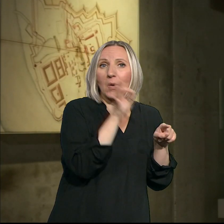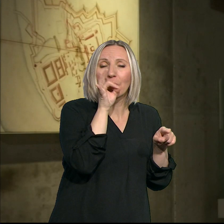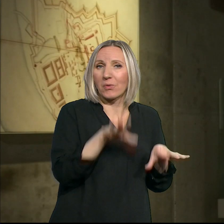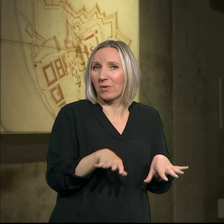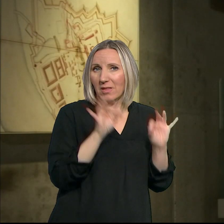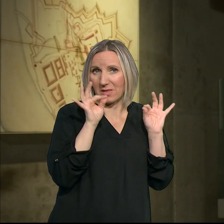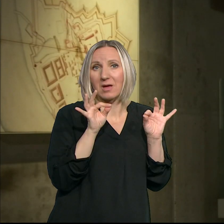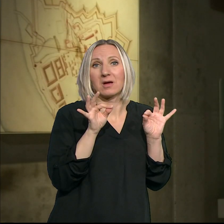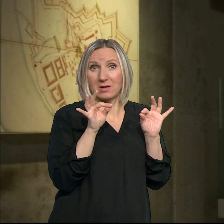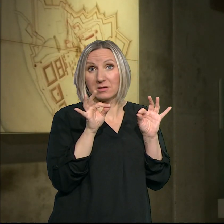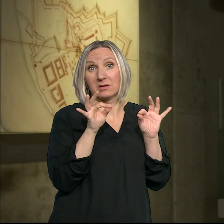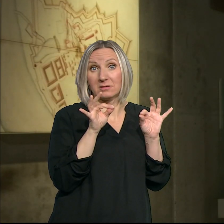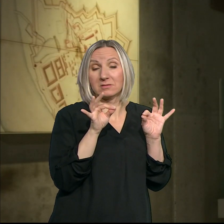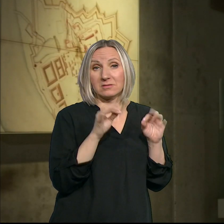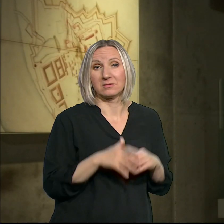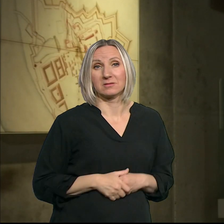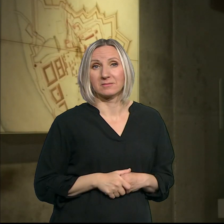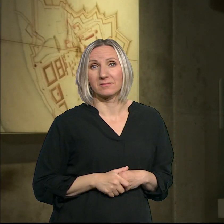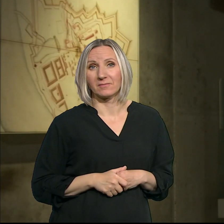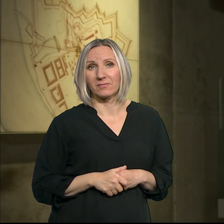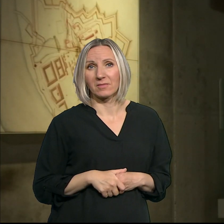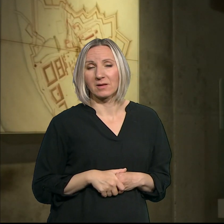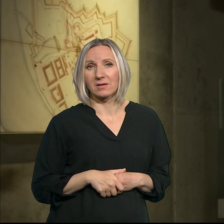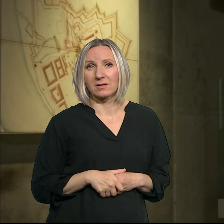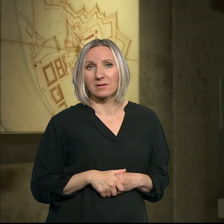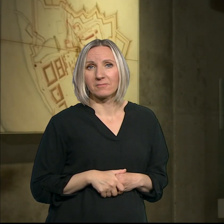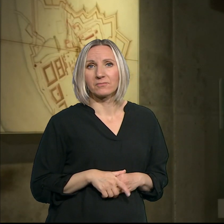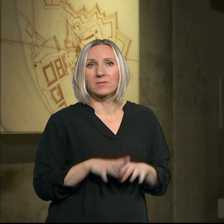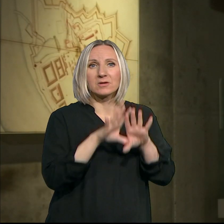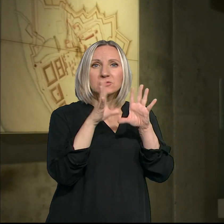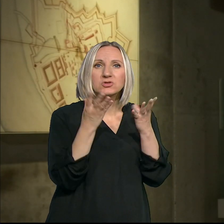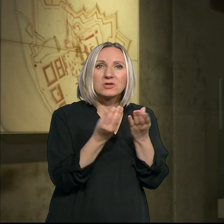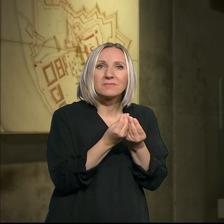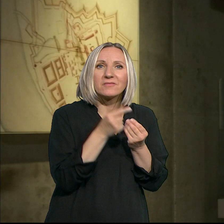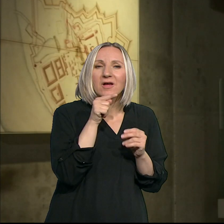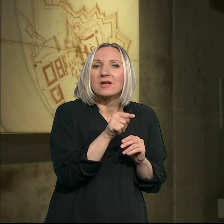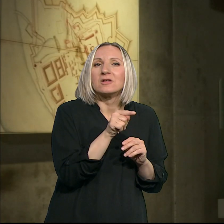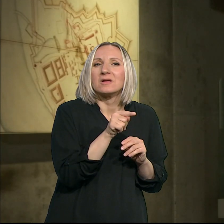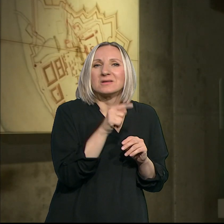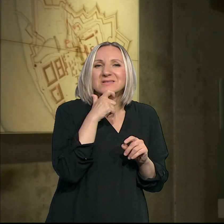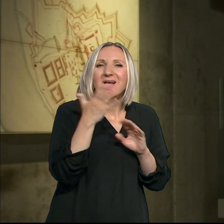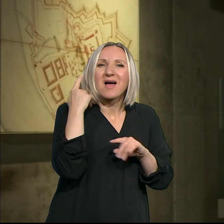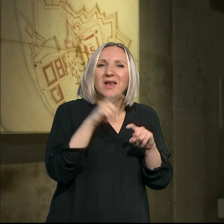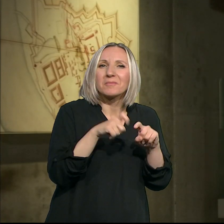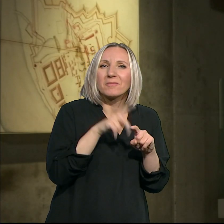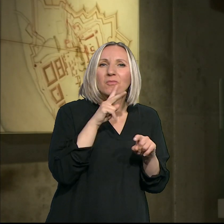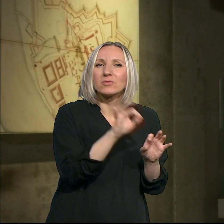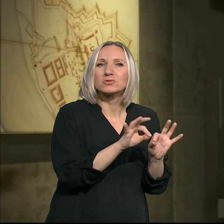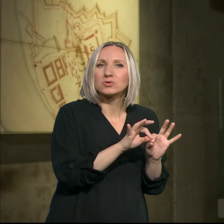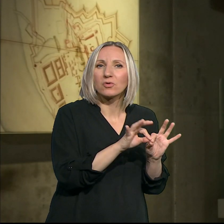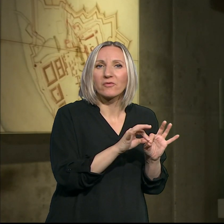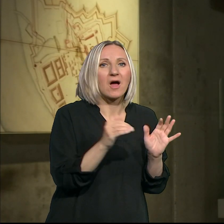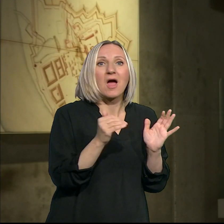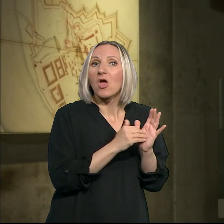širokom području se nalaze ti artefakti koje još uvijek